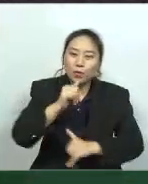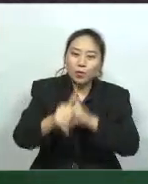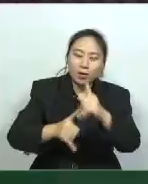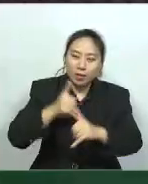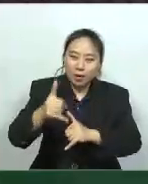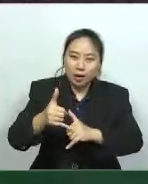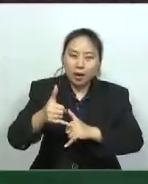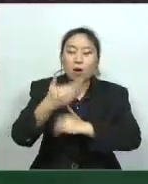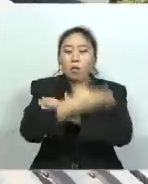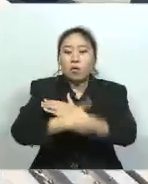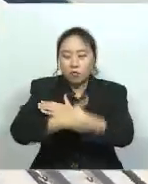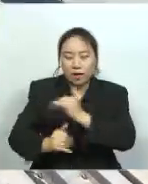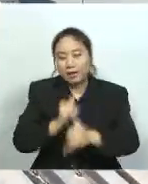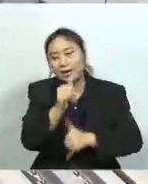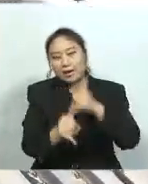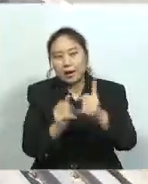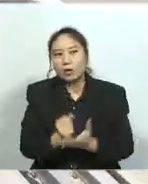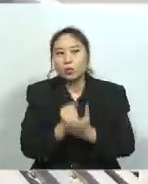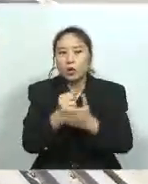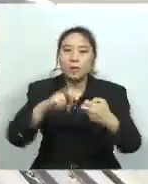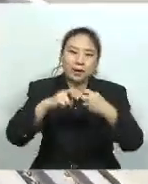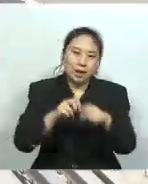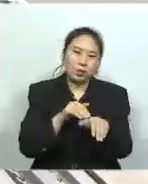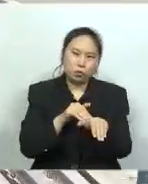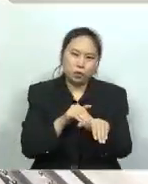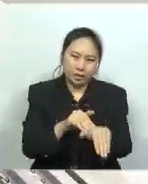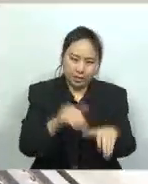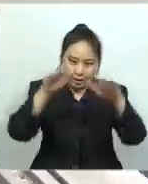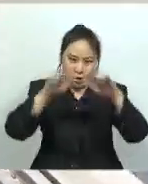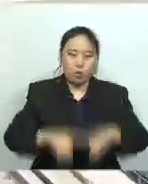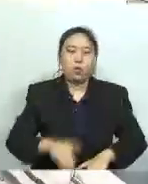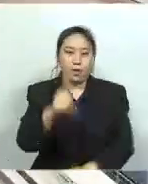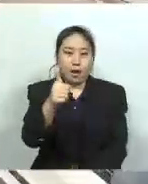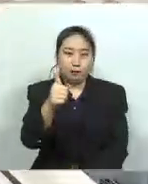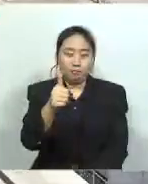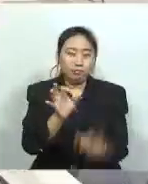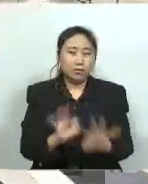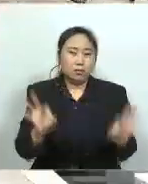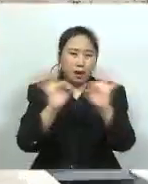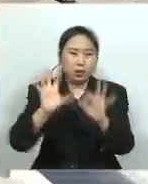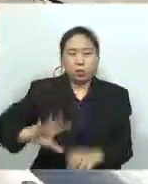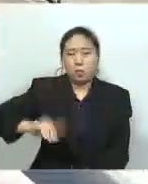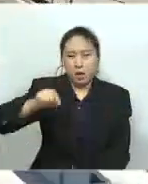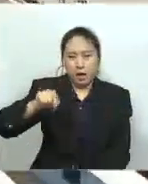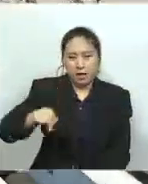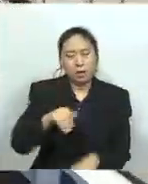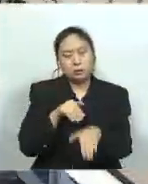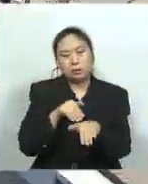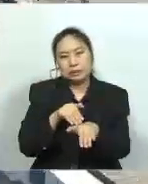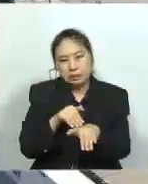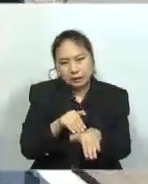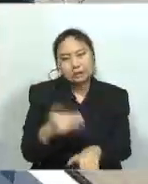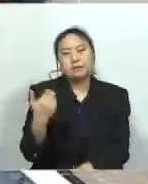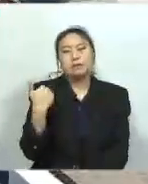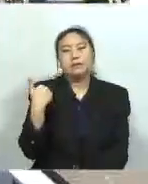ขึ้นรถไฟฟ้ามากขึ้นช่วยในเรื่องของการลดปัญหาจราจรในพื้นที่จังหวัดขอนแก่นโดยเฉพาะในตัวเมืองเนี่ยการจราจรค่อนข้างห